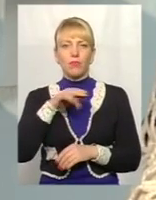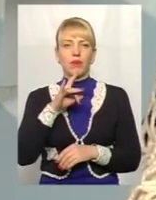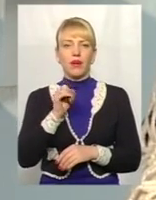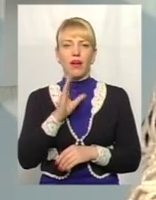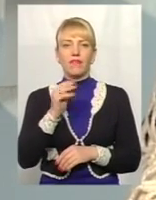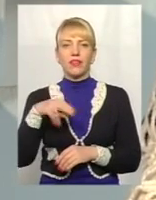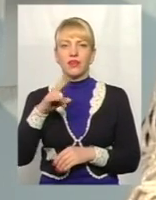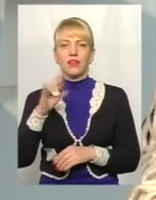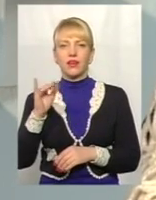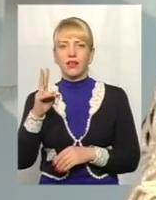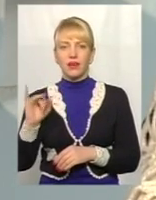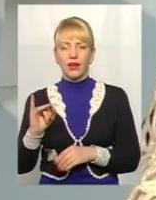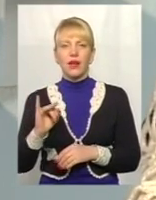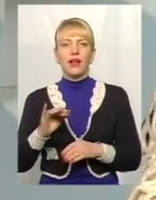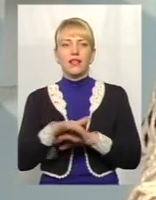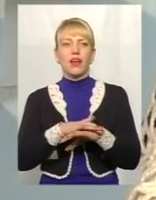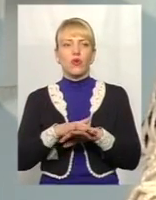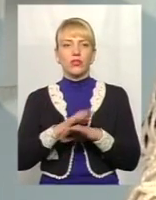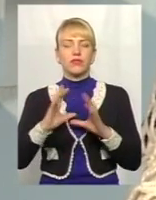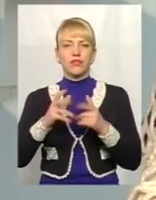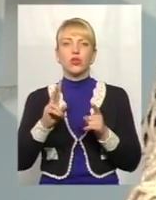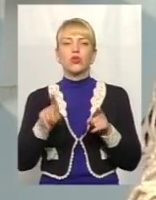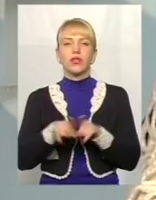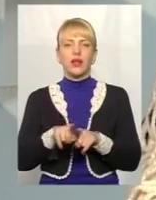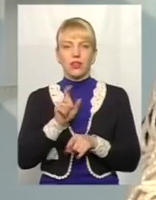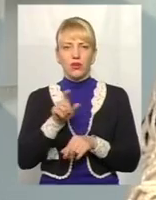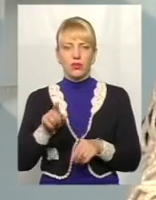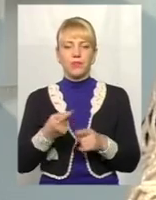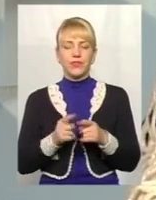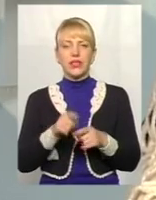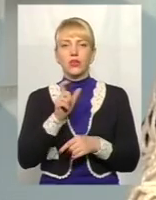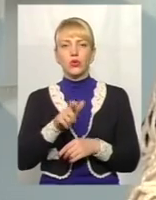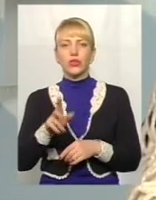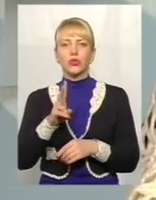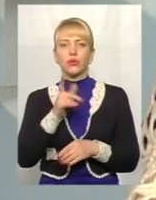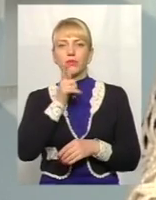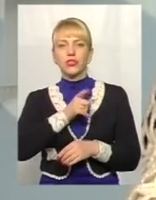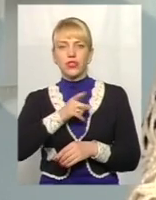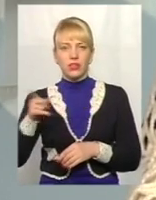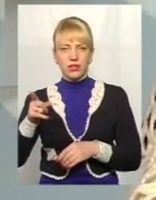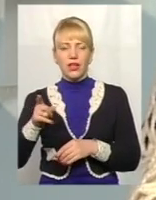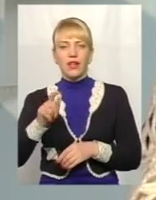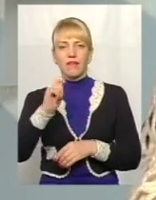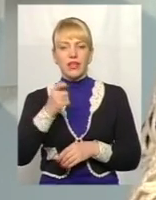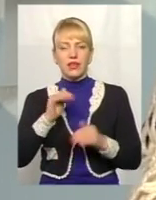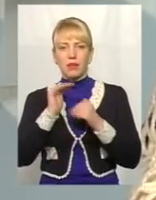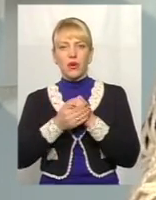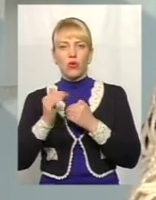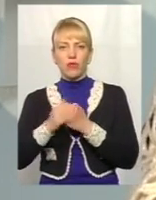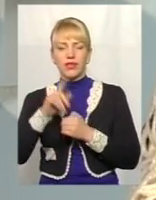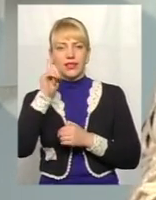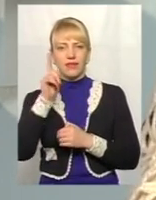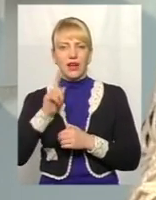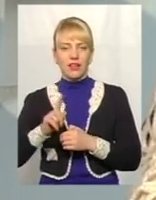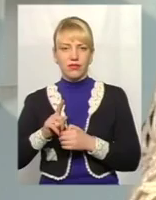народів світу. Хто такі праведники народів світу? Це люди, які під час війни переховували